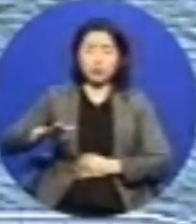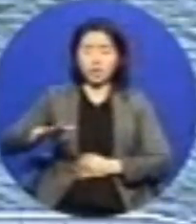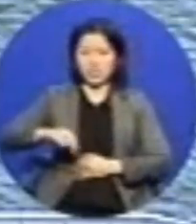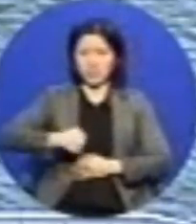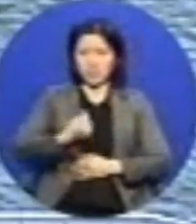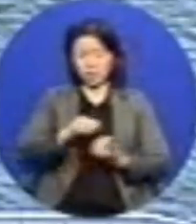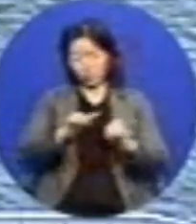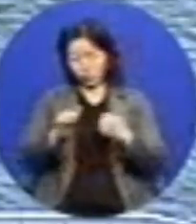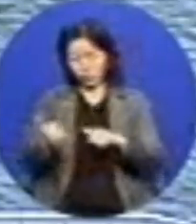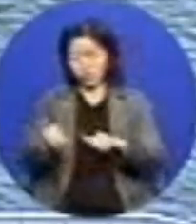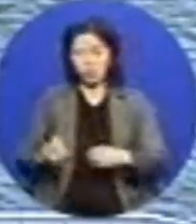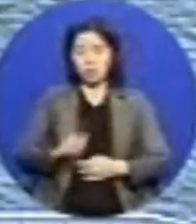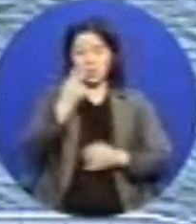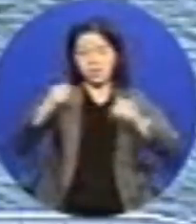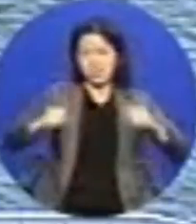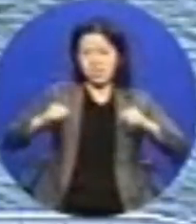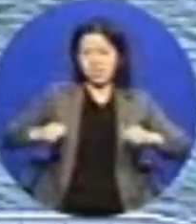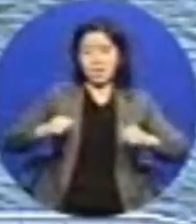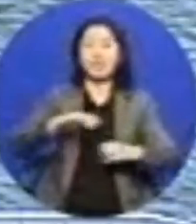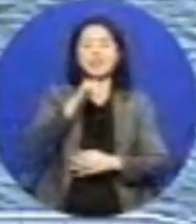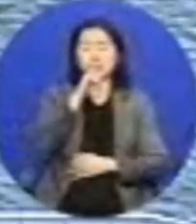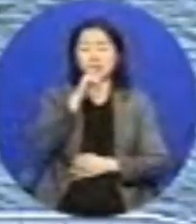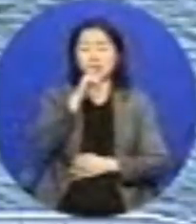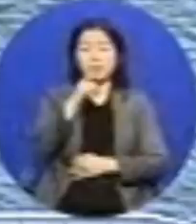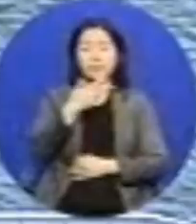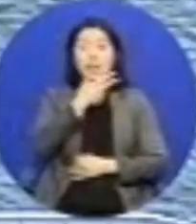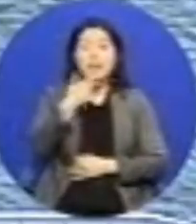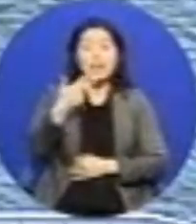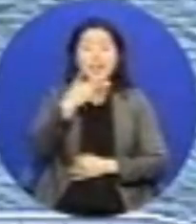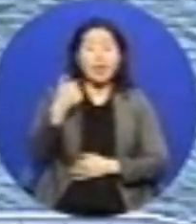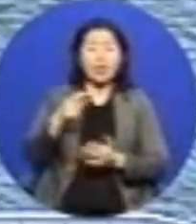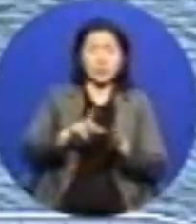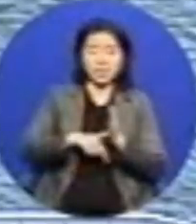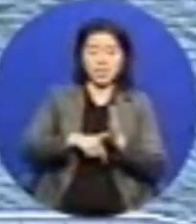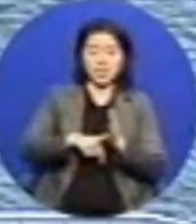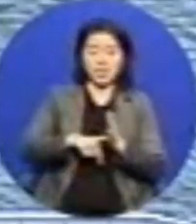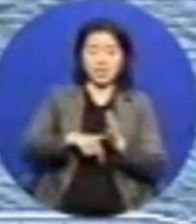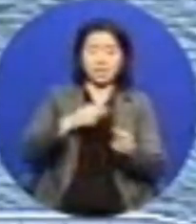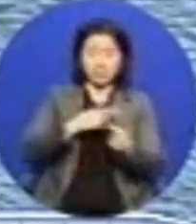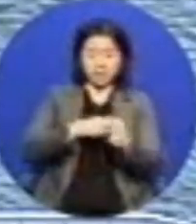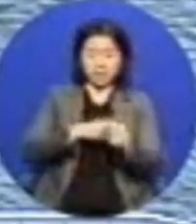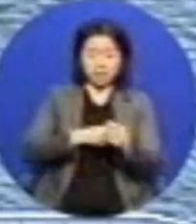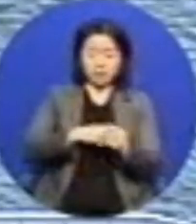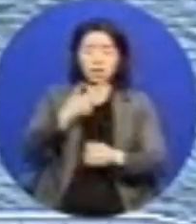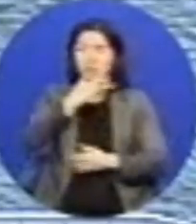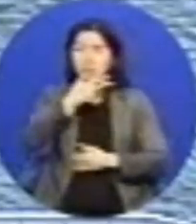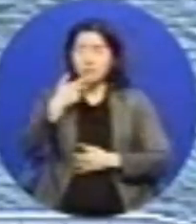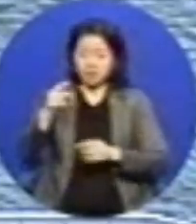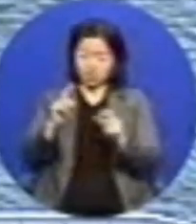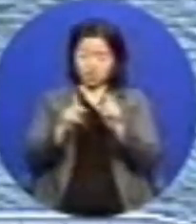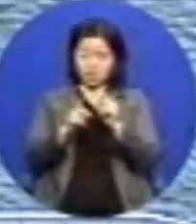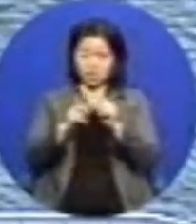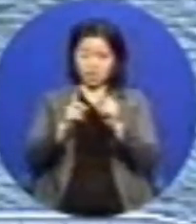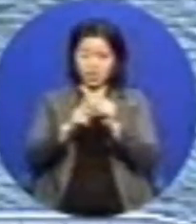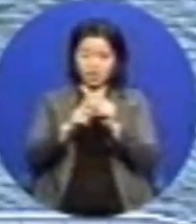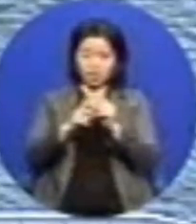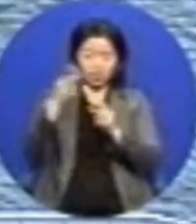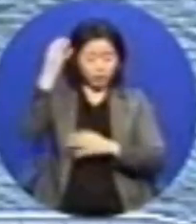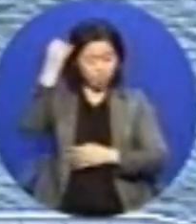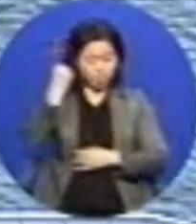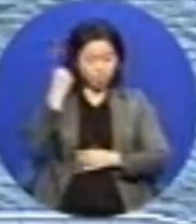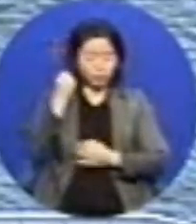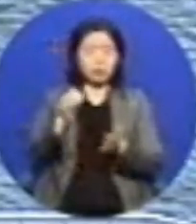겁니다 영어 시간에 영어 선생님이 아이들에게 영어 다 외우는 비결을 가르쳐